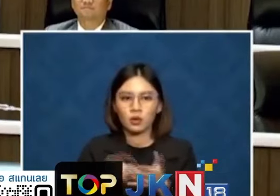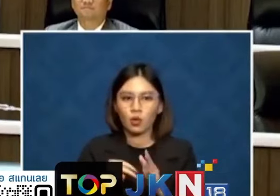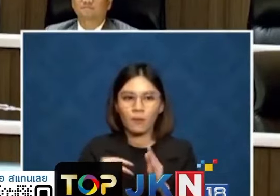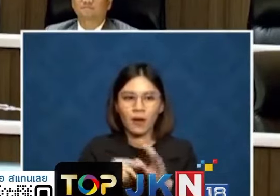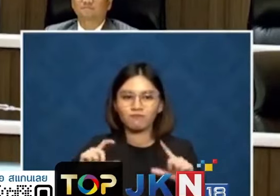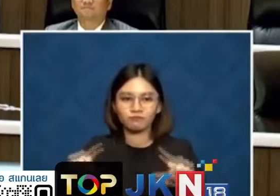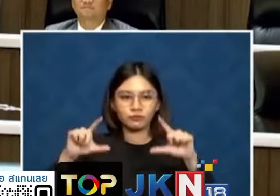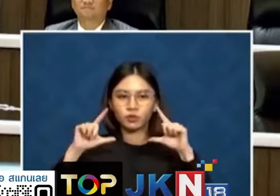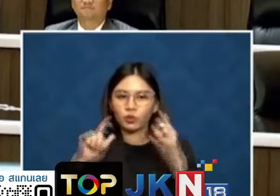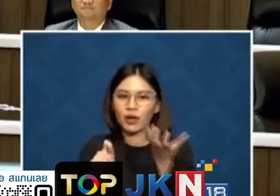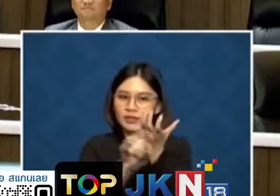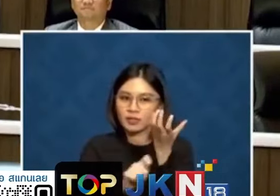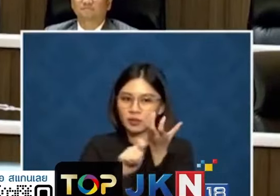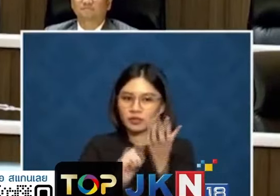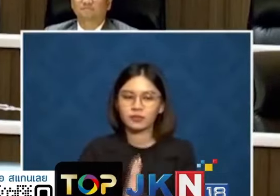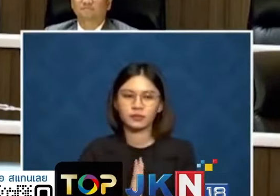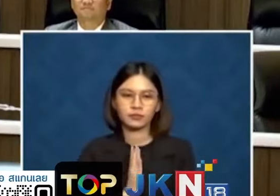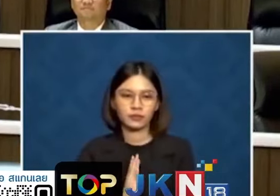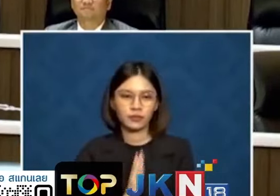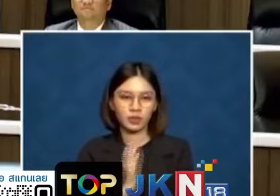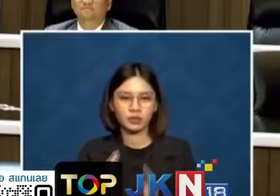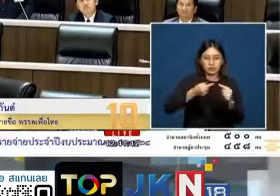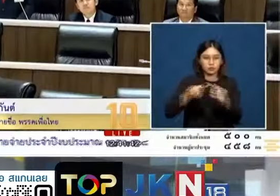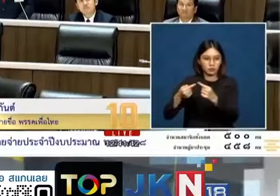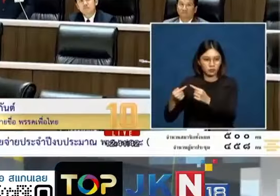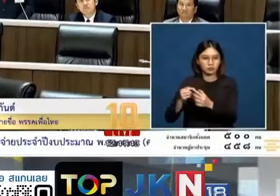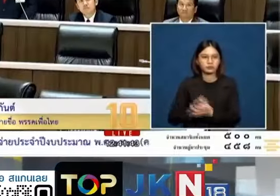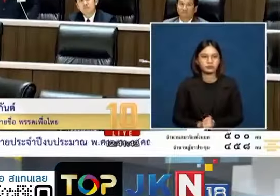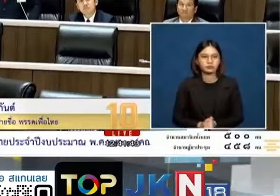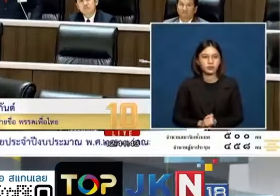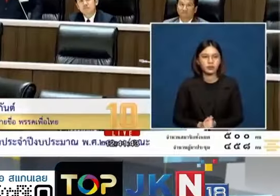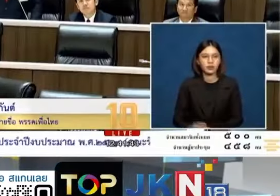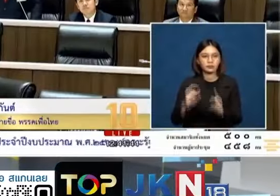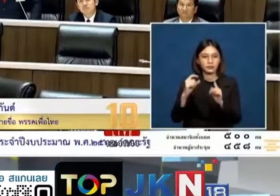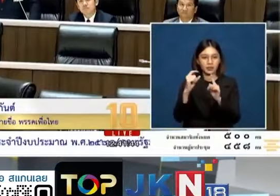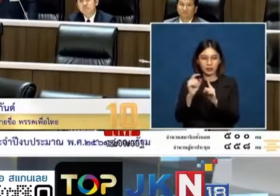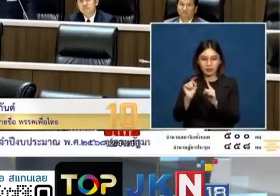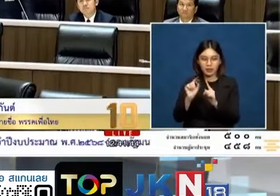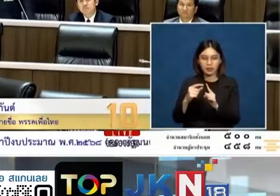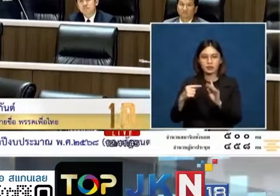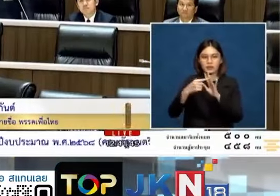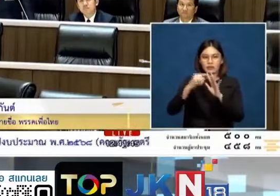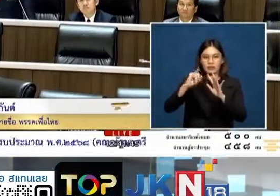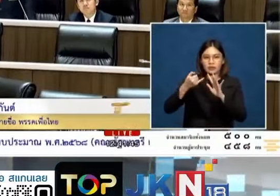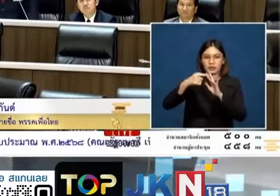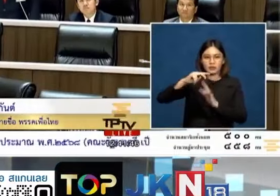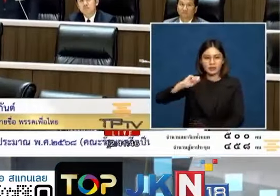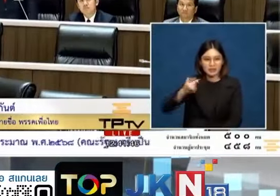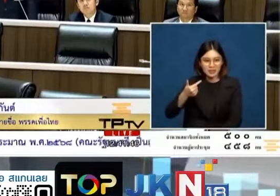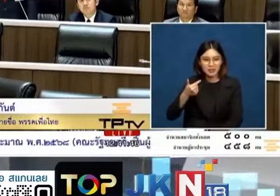อเชียอย่างสง่างามขอบคุณครับท่านประธาน นี่ก็เชือดกลับแบบนิ่ม ๆ นะโดยพูดถึงเรื่